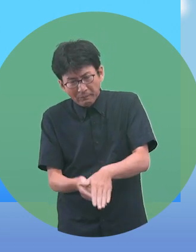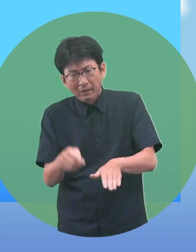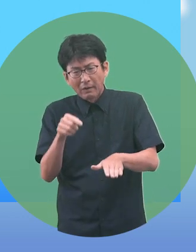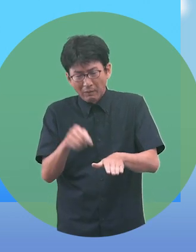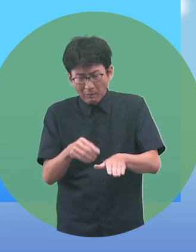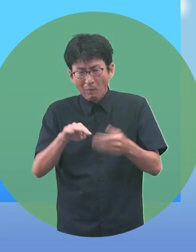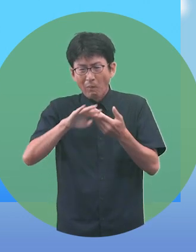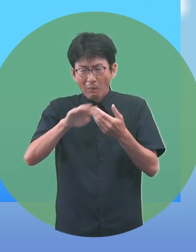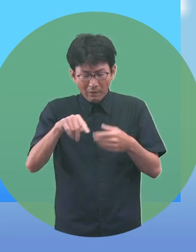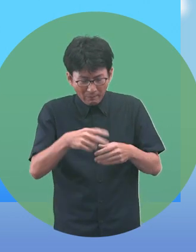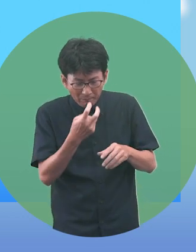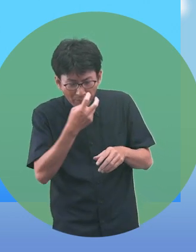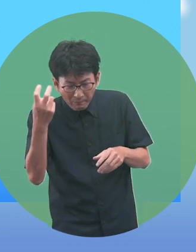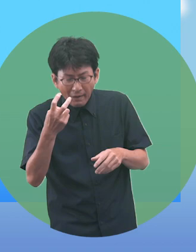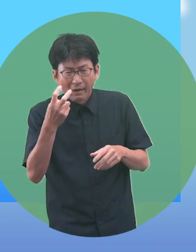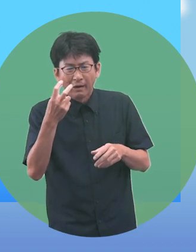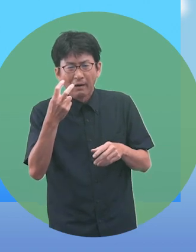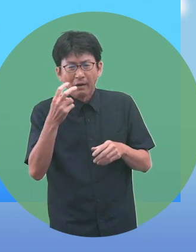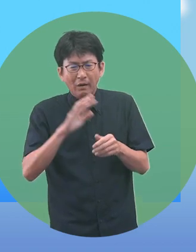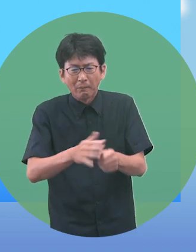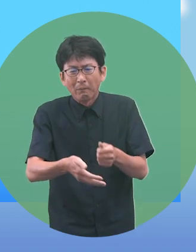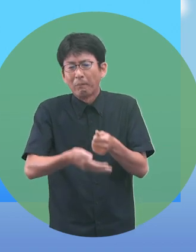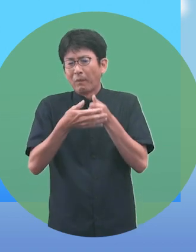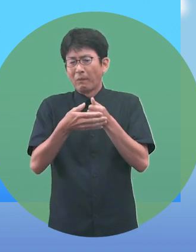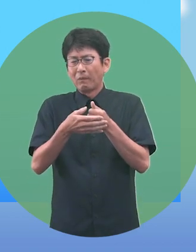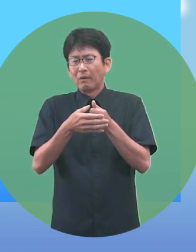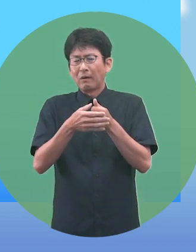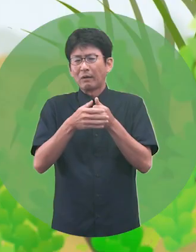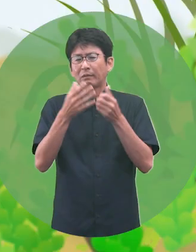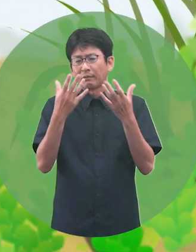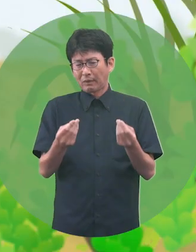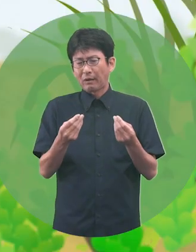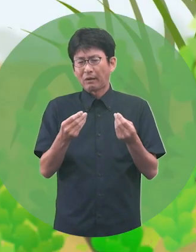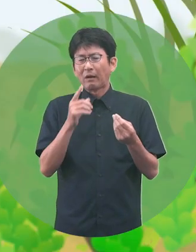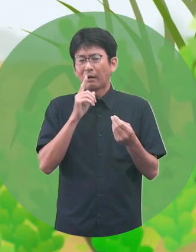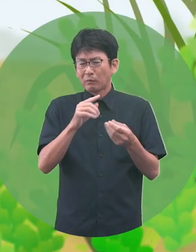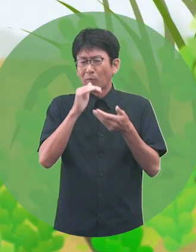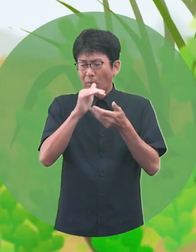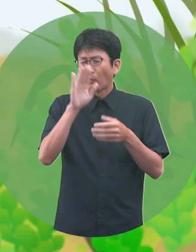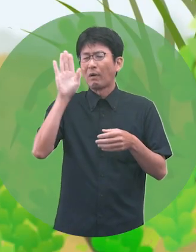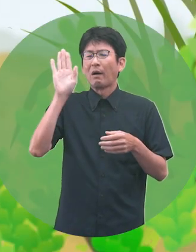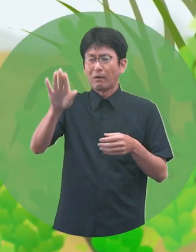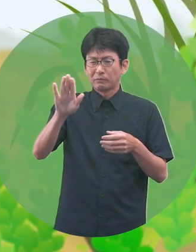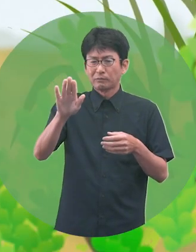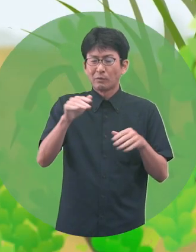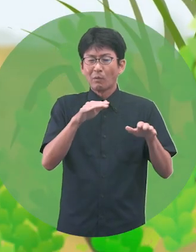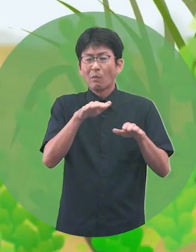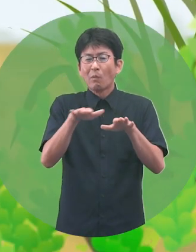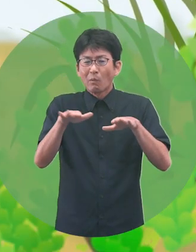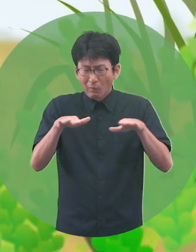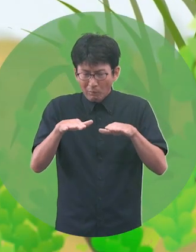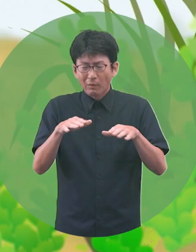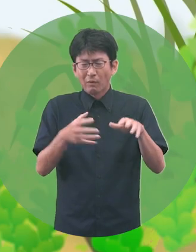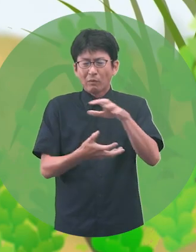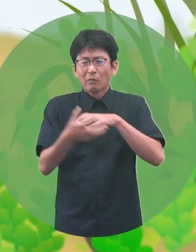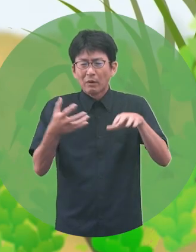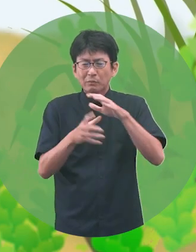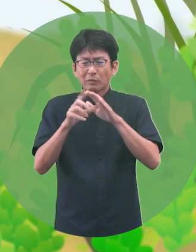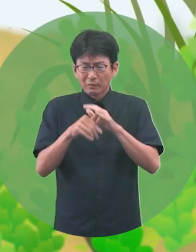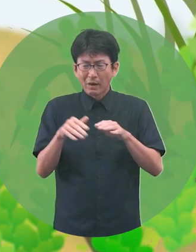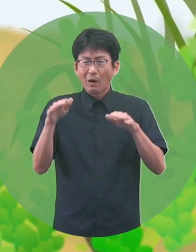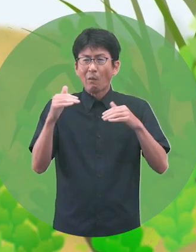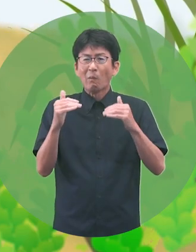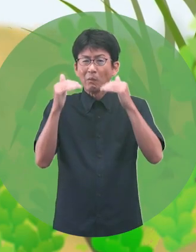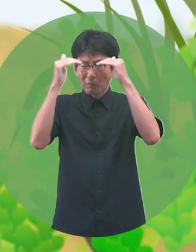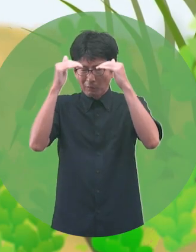発見され救助されたという事例があります。 子どもの水難事故の多くは大人が目を離した